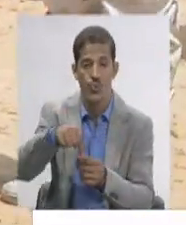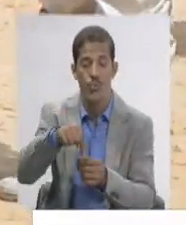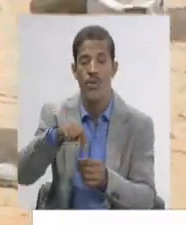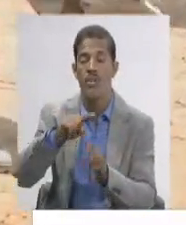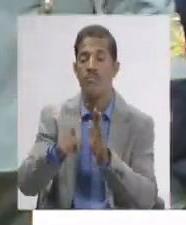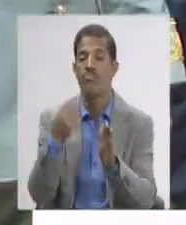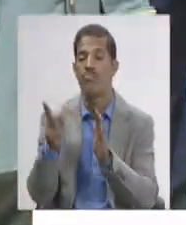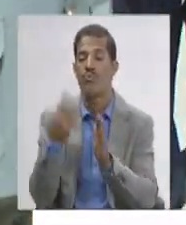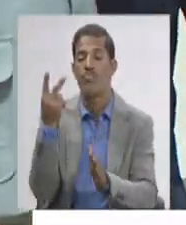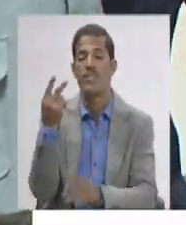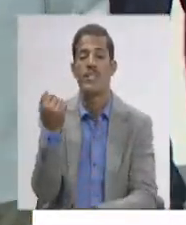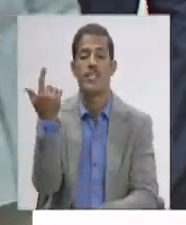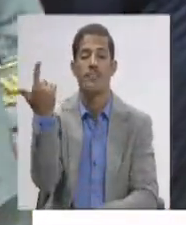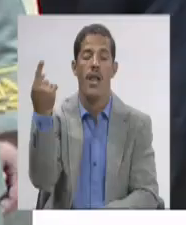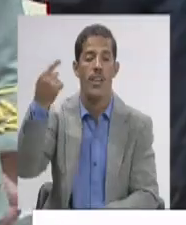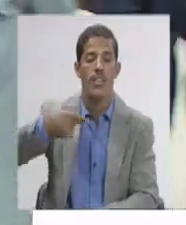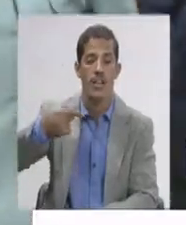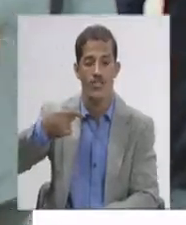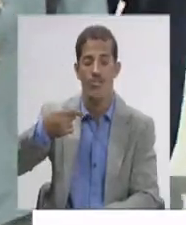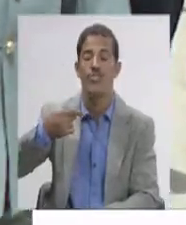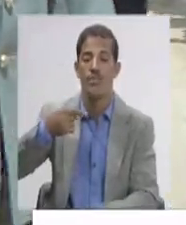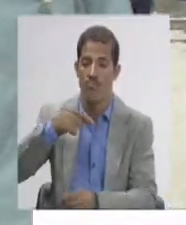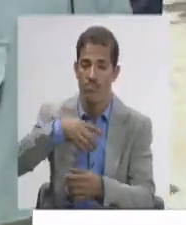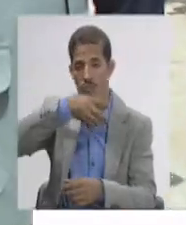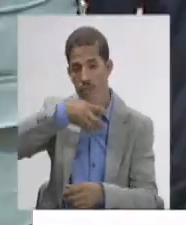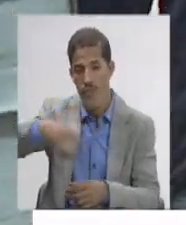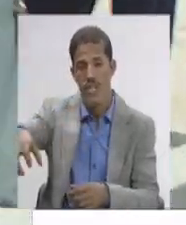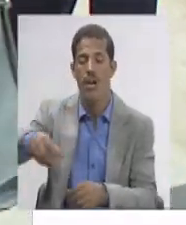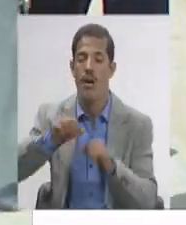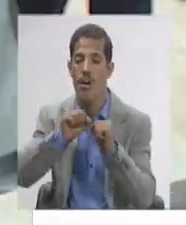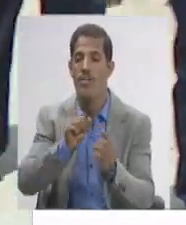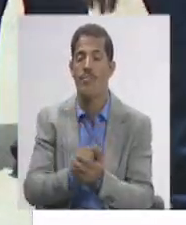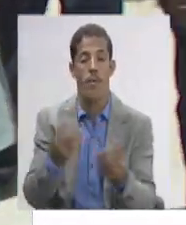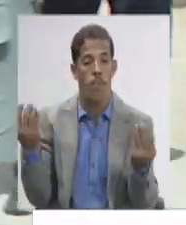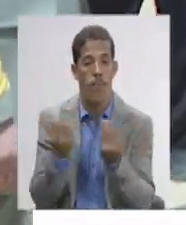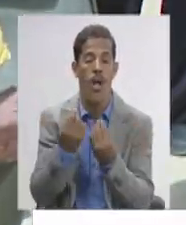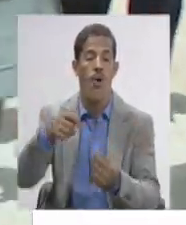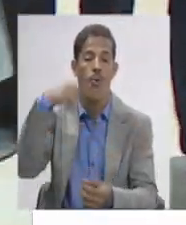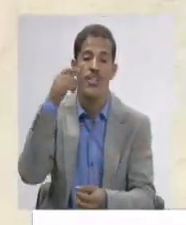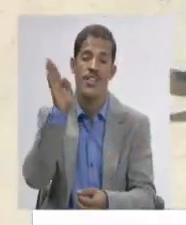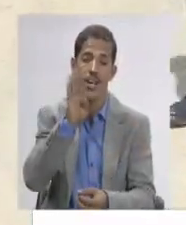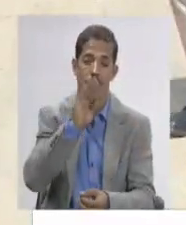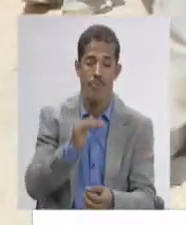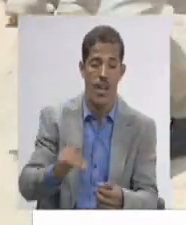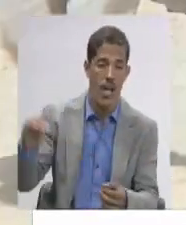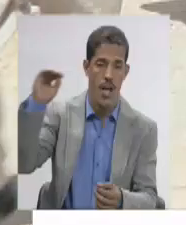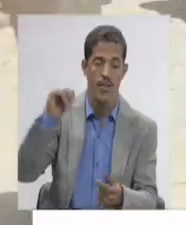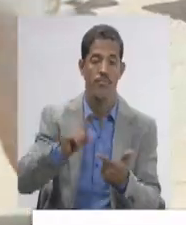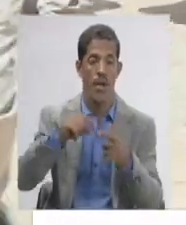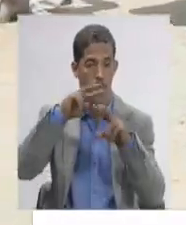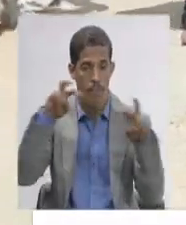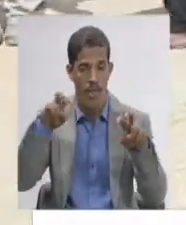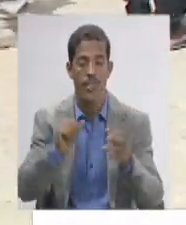عش تحت اشراف وزير الدفاع الوطني حنن وسيدي رفقه وزير التعليم العالي والبحث العلمي نيانج